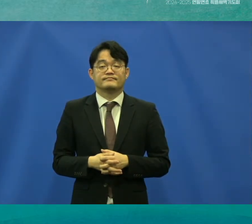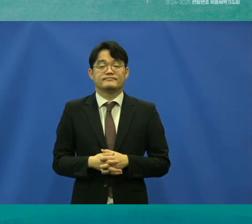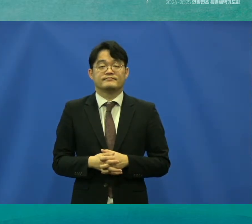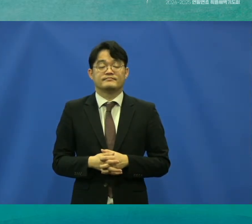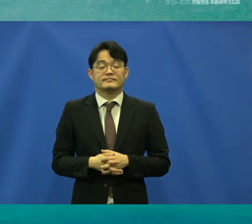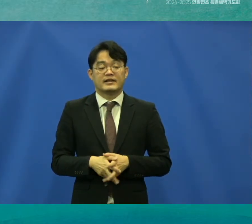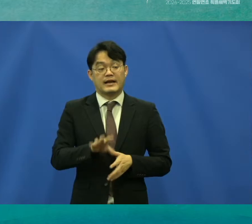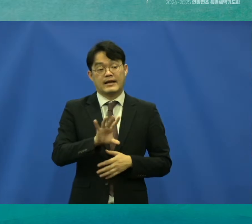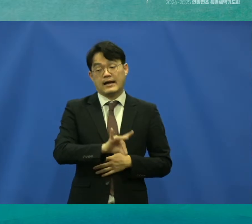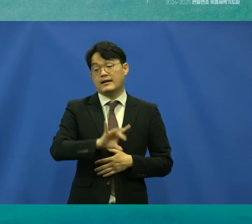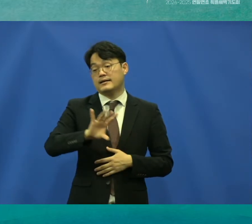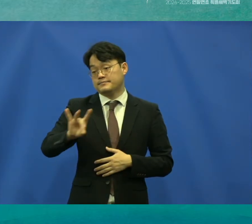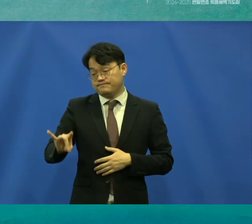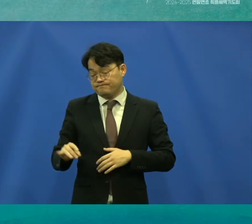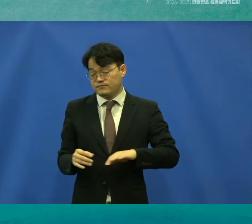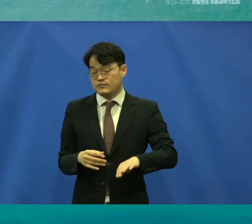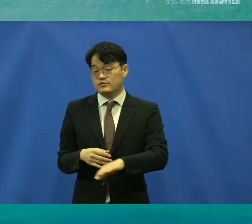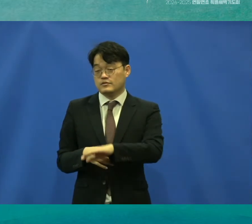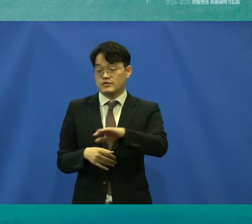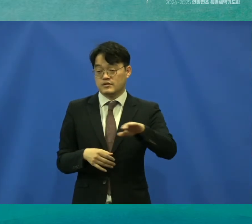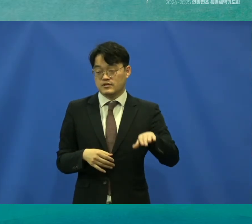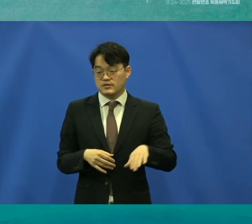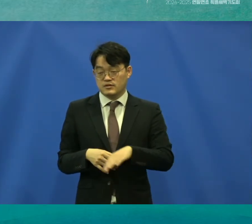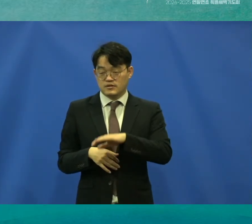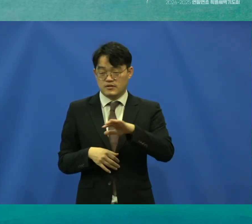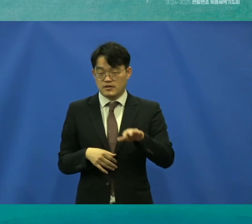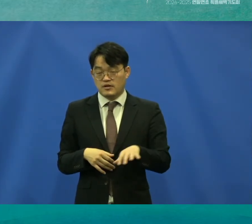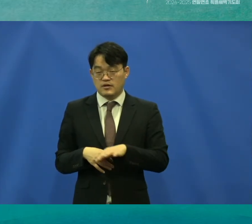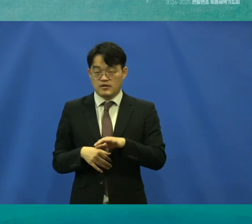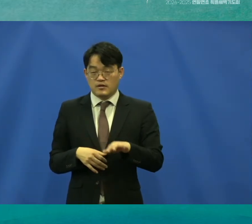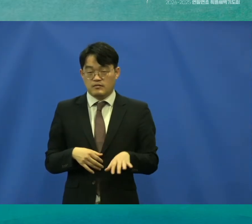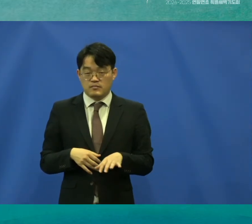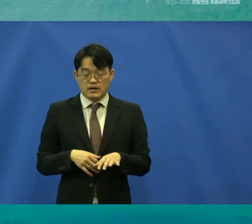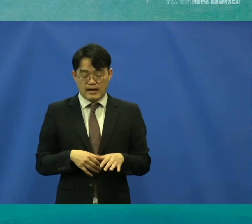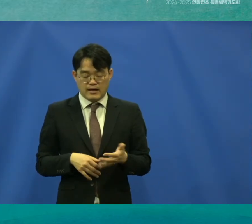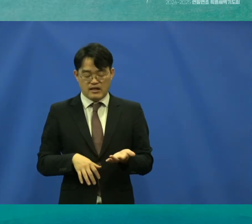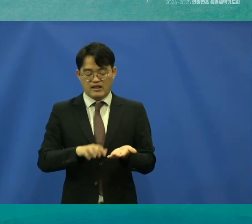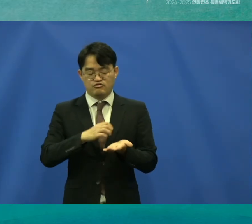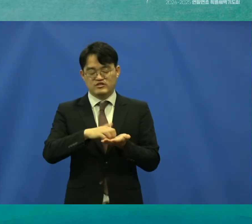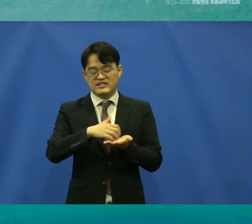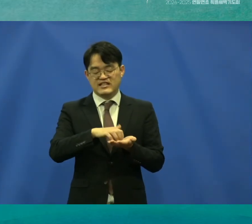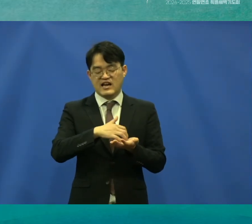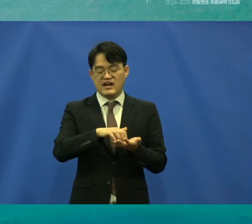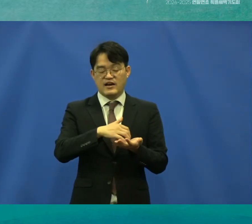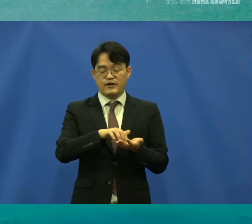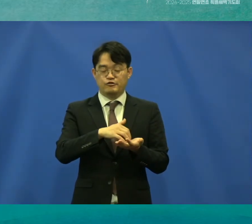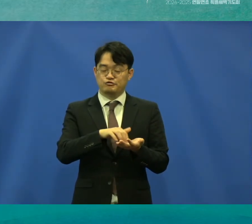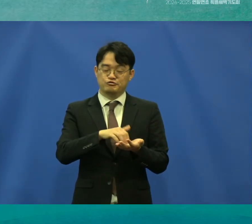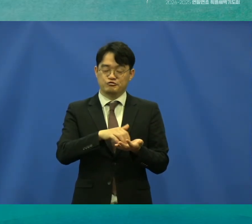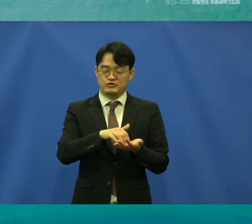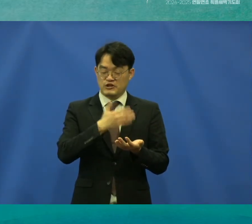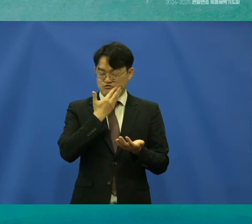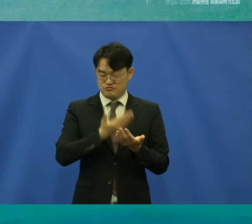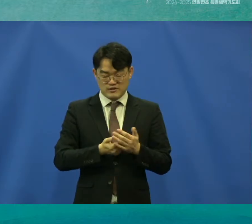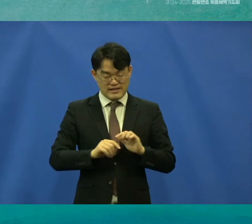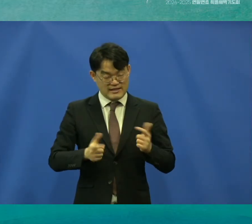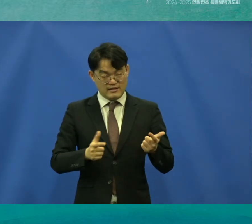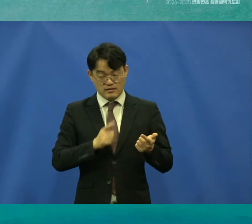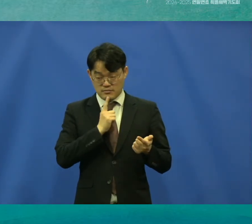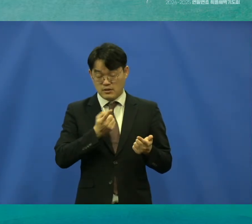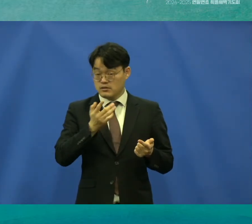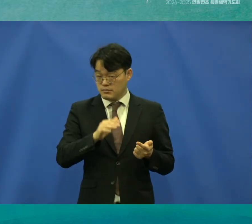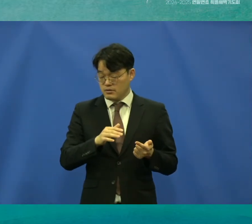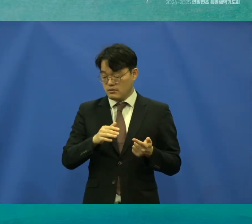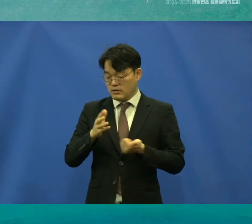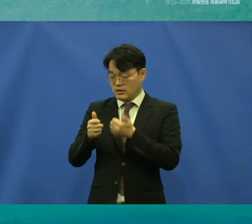가끔 우리는 숫자가 중요하지 않다 그러는데 그렇지 않습니다. 하나님은 숫자에 관심이 많아요. 성경에 보면 숫자가 굉장히 많아요. 근데